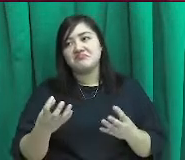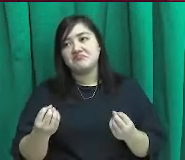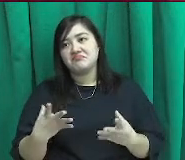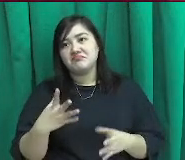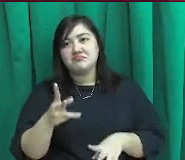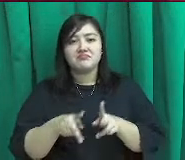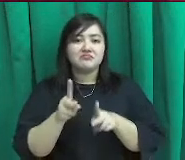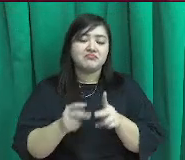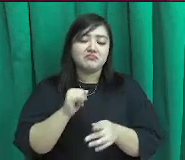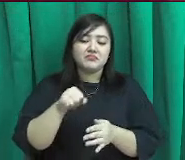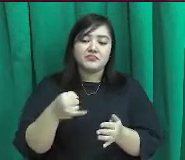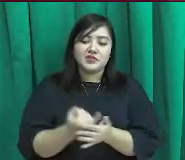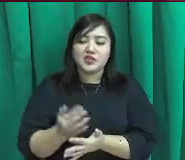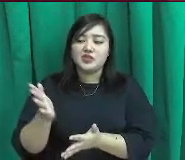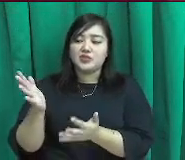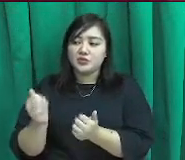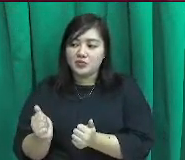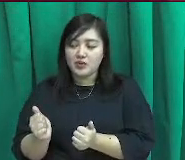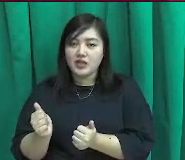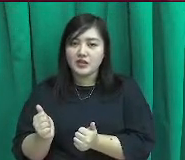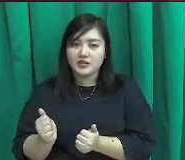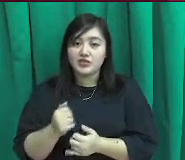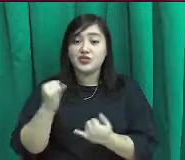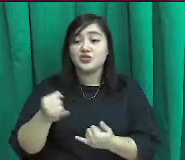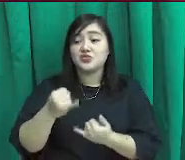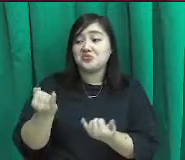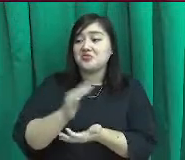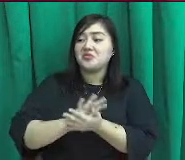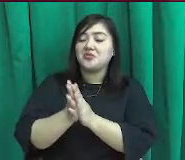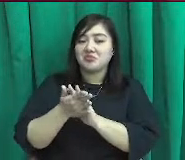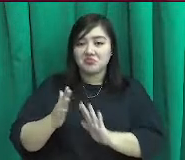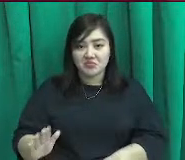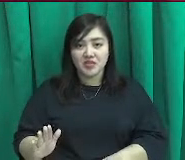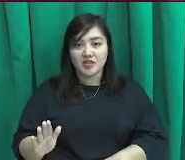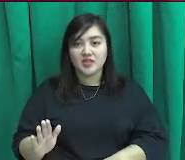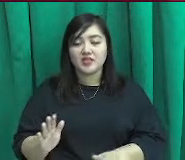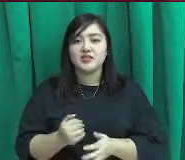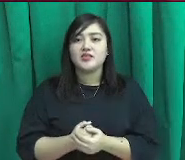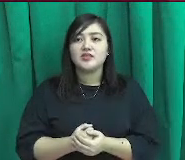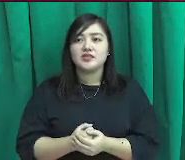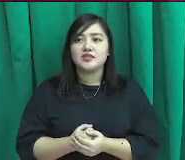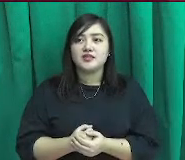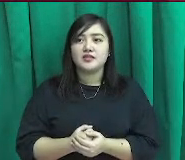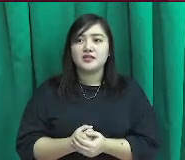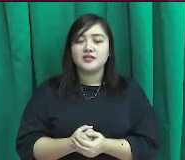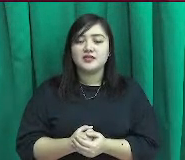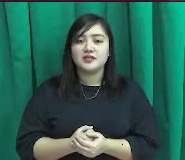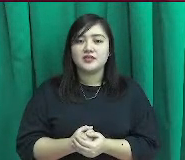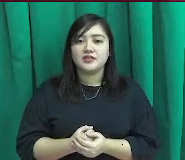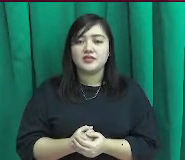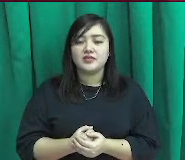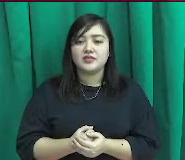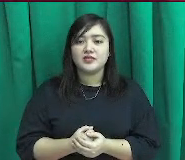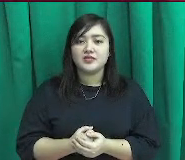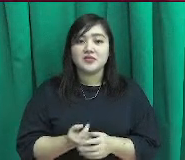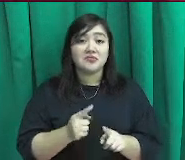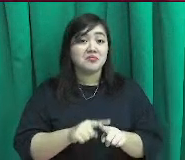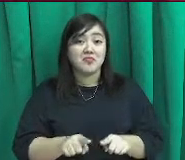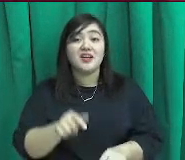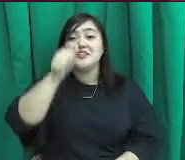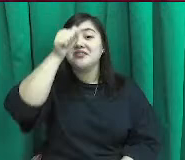gentleness, goodness, faith, meekness. Amen. Pero yung long suffering at saka temperance, ayaw i-practice.